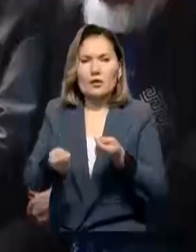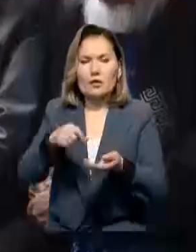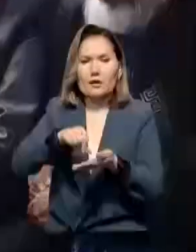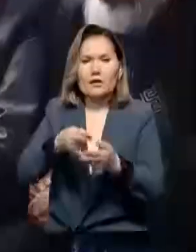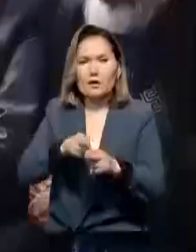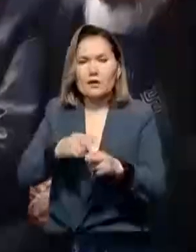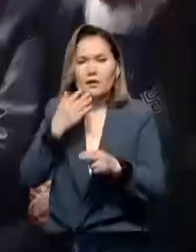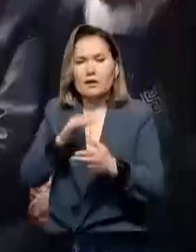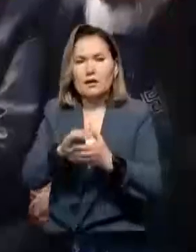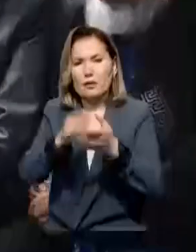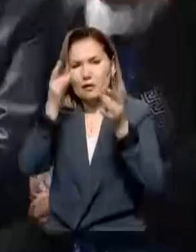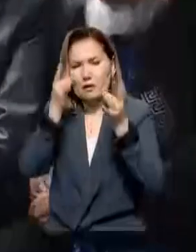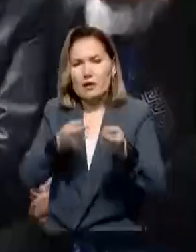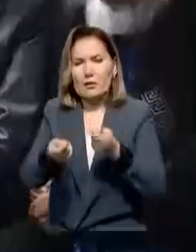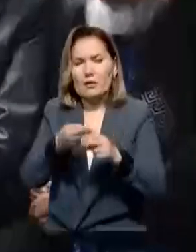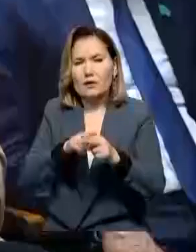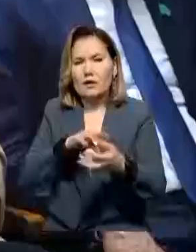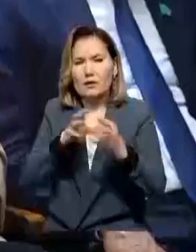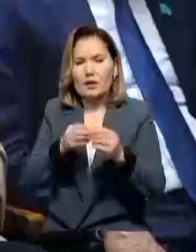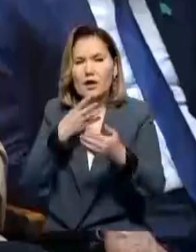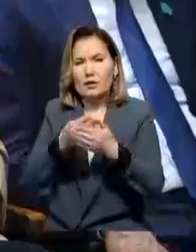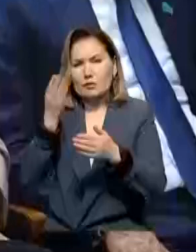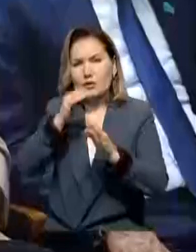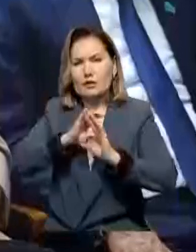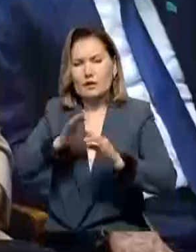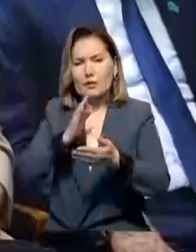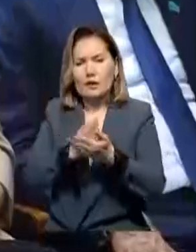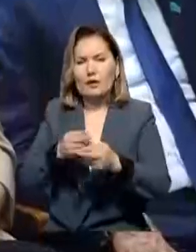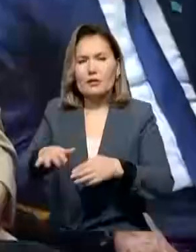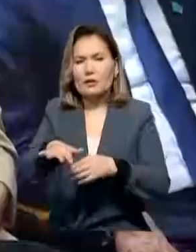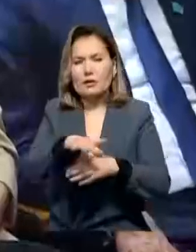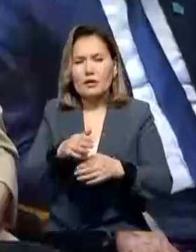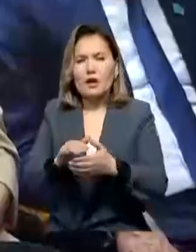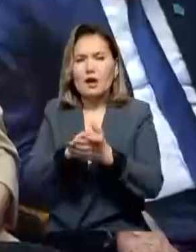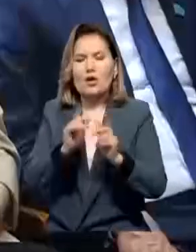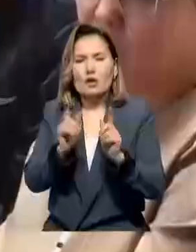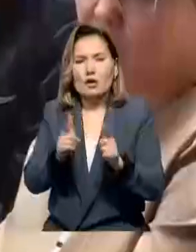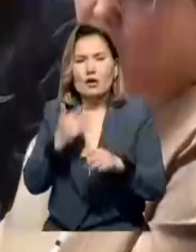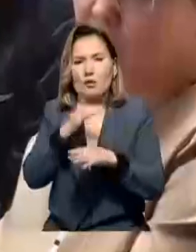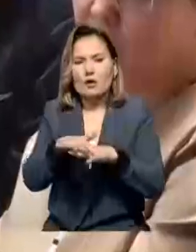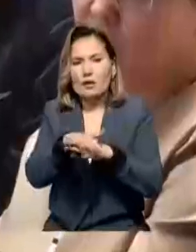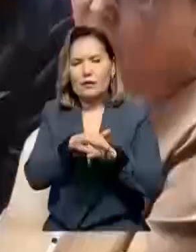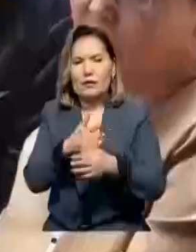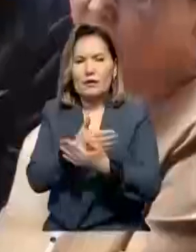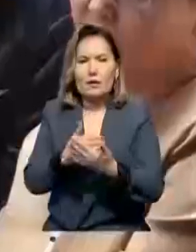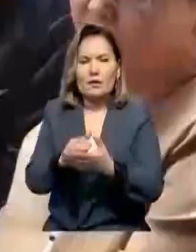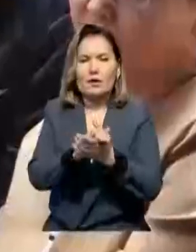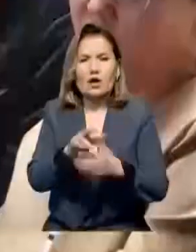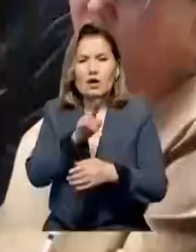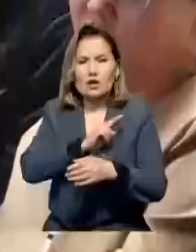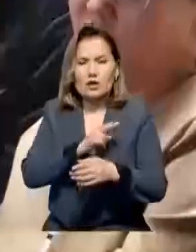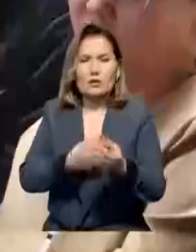қатысты. Этномәдени бірлестік жетекшілері шарада өз ойларын ортаға салды. Аудандағы ұлтаралық келісімді нығайту мақсатында атқарылатын жұмыстардың барысы